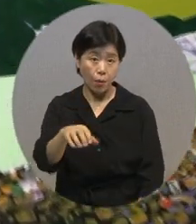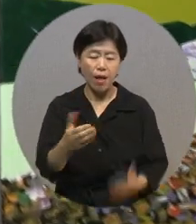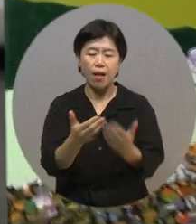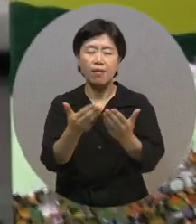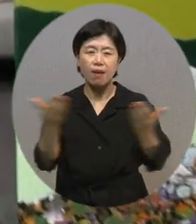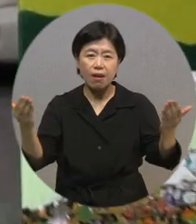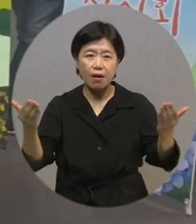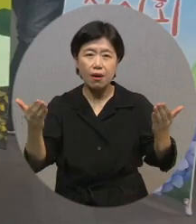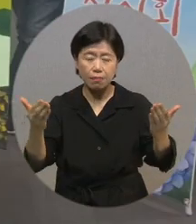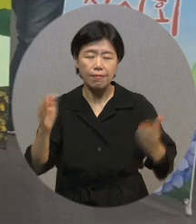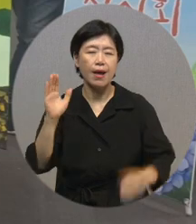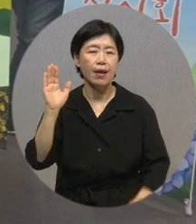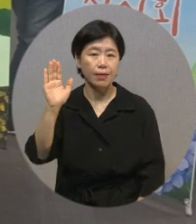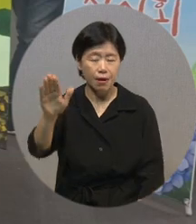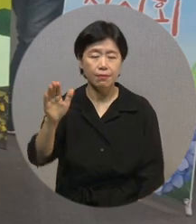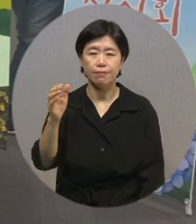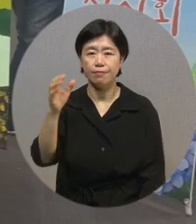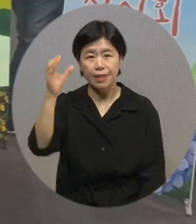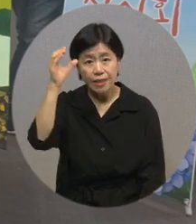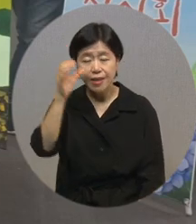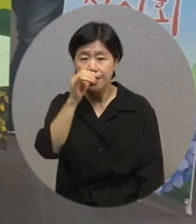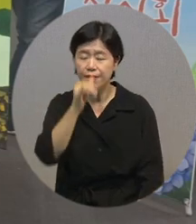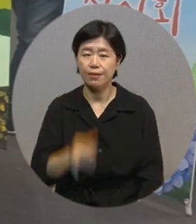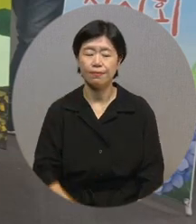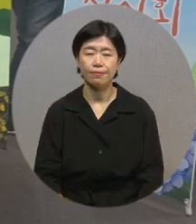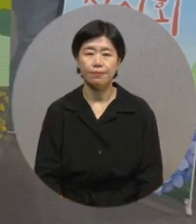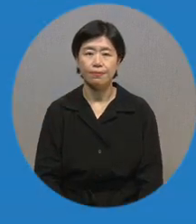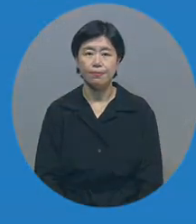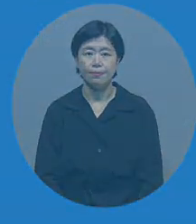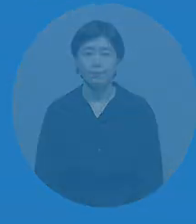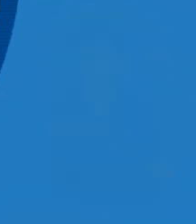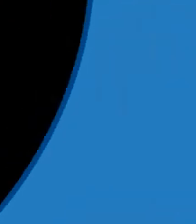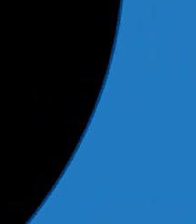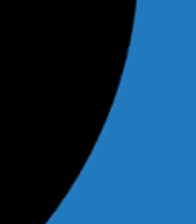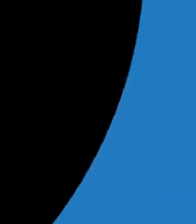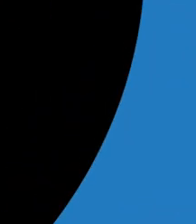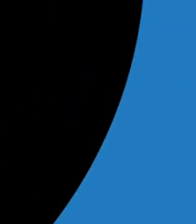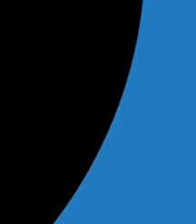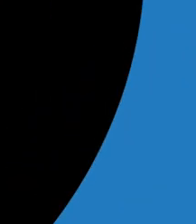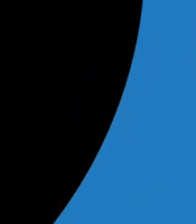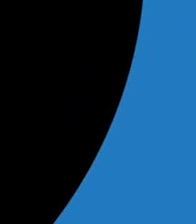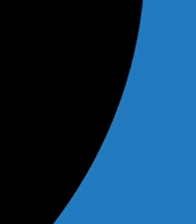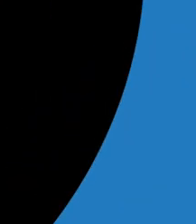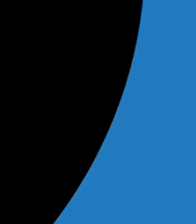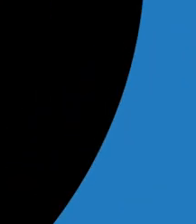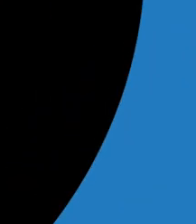전시를 기다립니다. 복지TV 경기방송 정우선입니다.